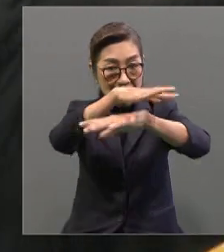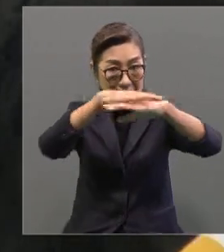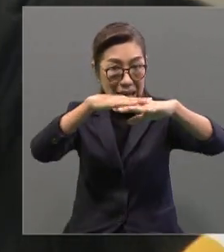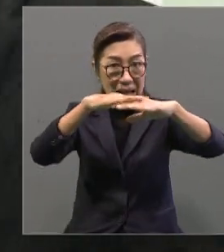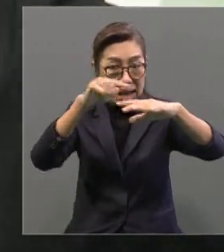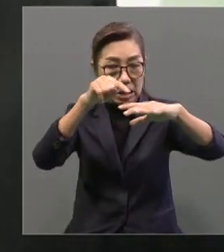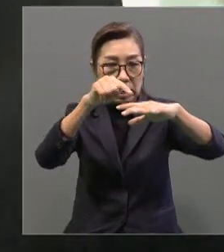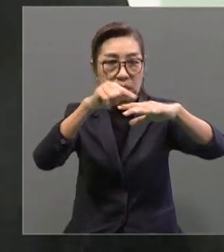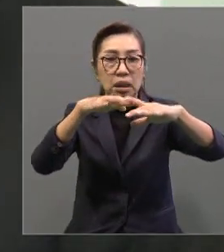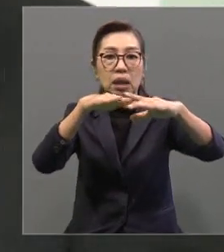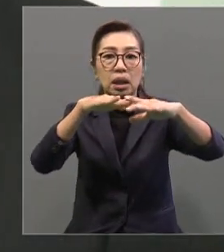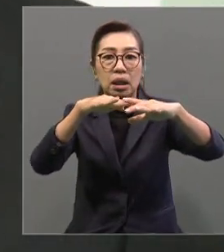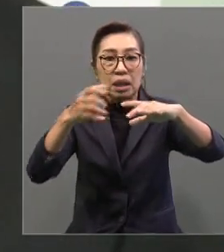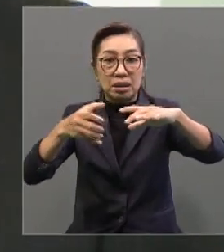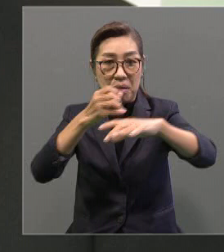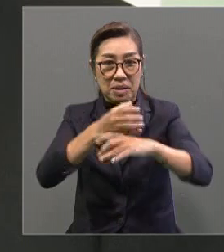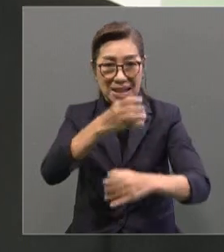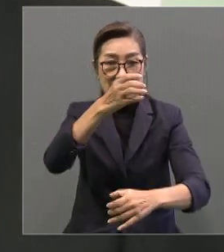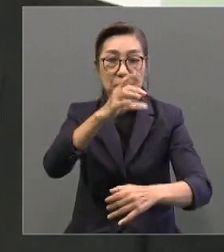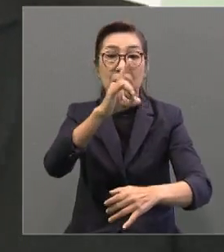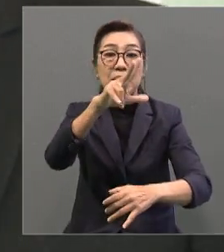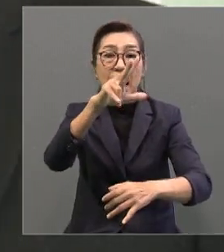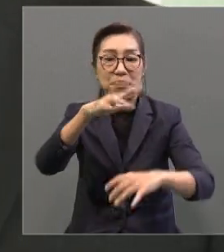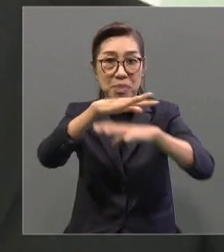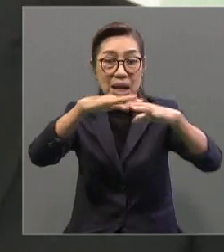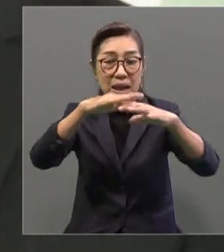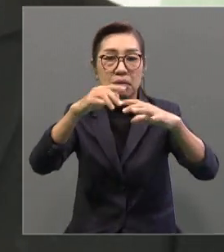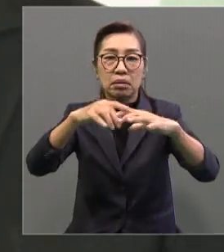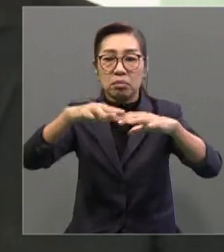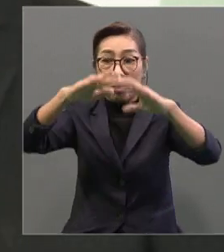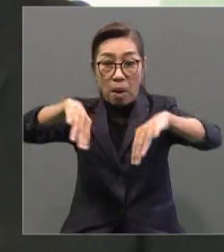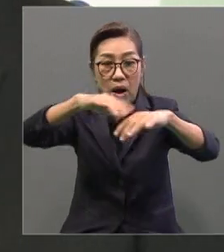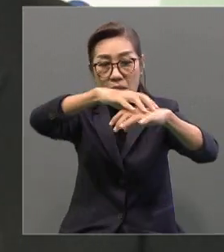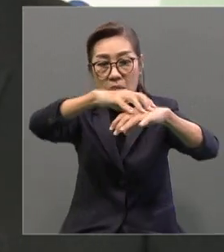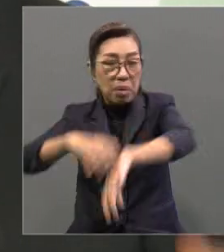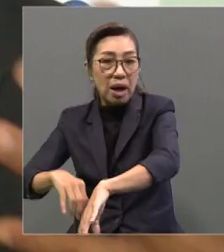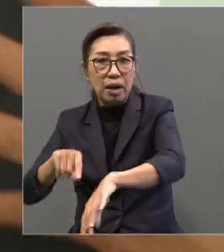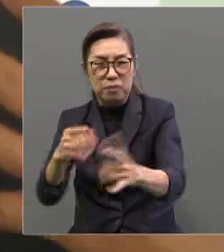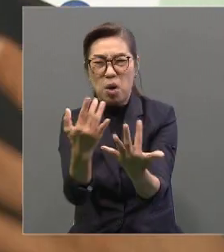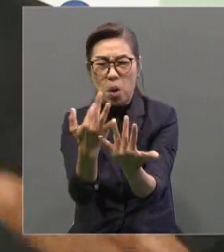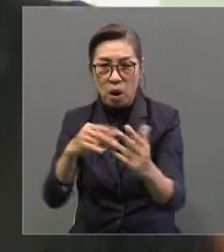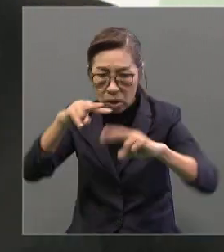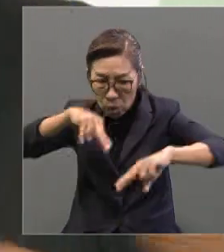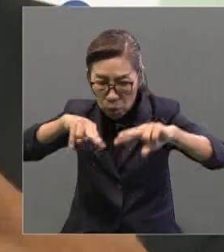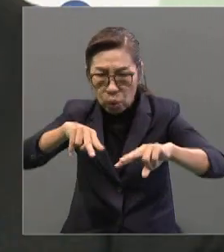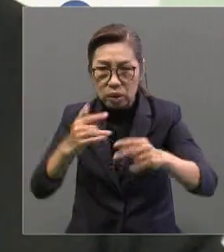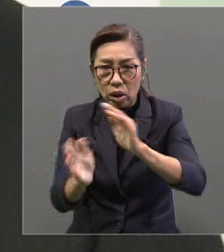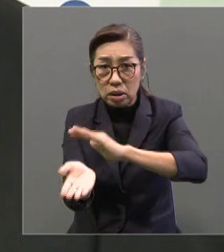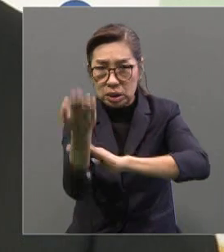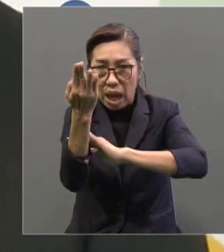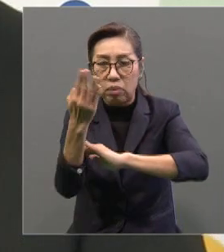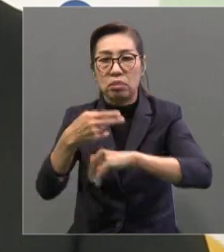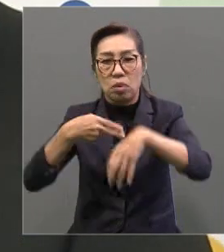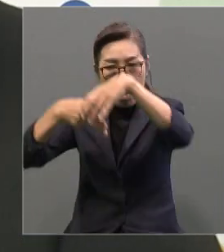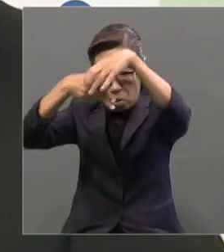งเหล็กเนี่ยมีส่วนในการดึงให้เสา83ล้มมันก็ต้องไปสืบแหละแต่ว่าบอกว่าจะแจ้งว่าเดี๋ยวเอาเช้าที่เอาโดรนบินถ่ายเก็บหลักฐานอีกร